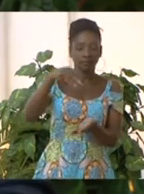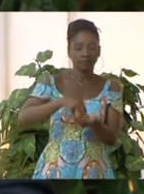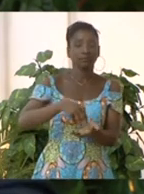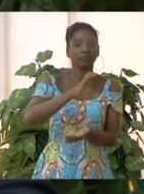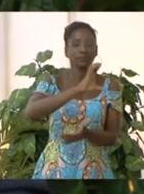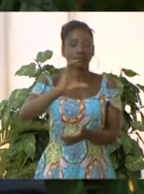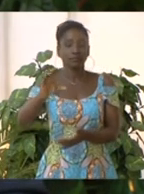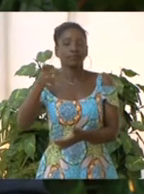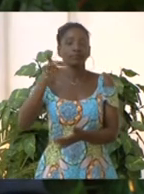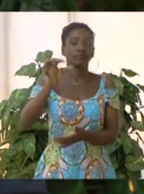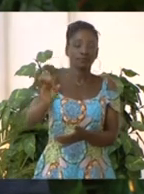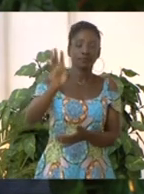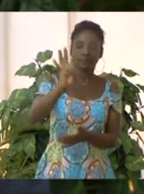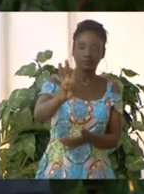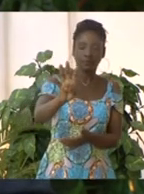35594. Ont obtenu